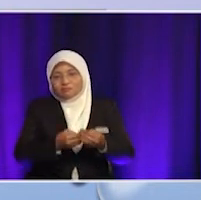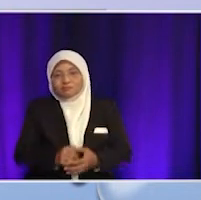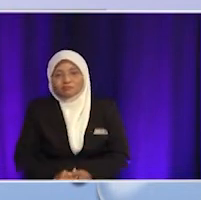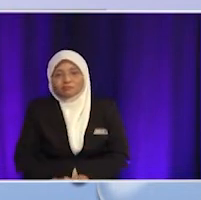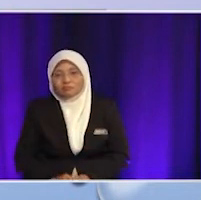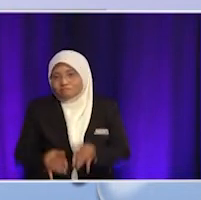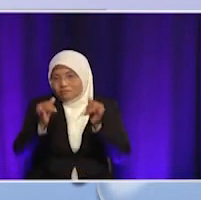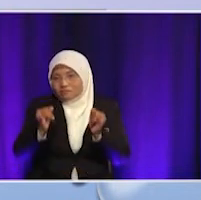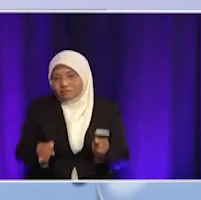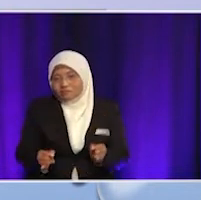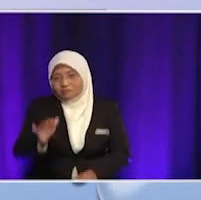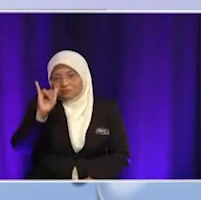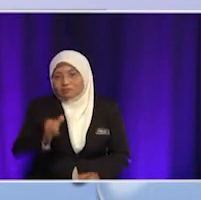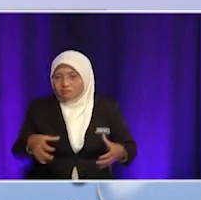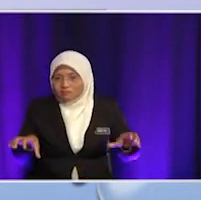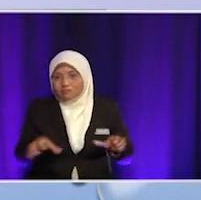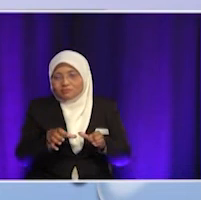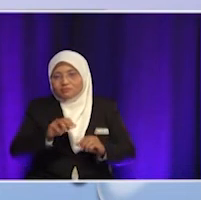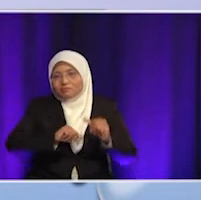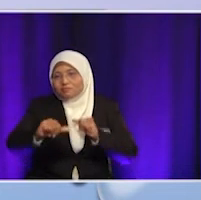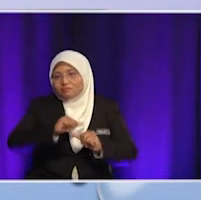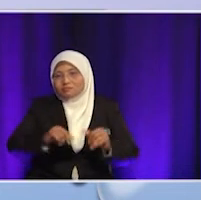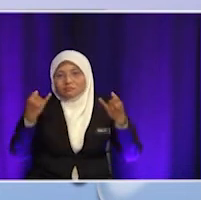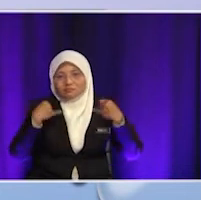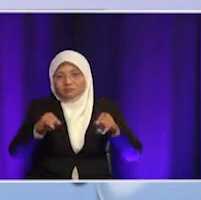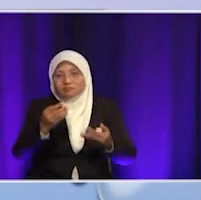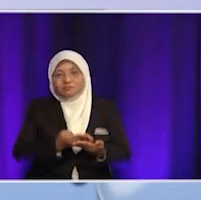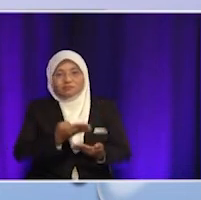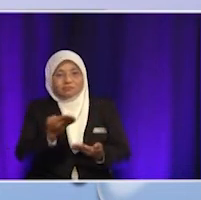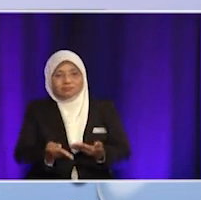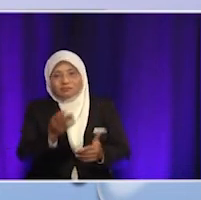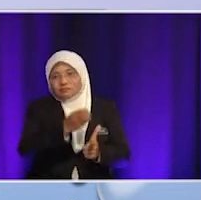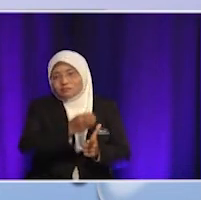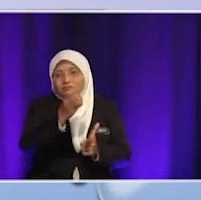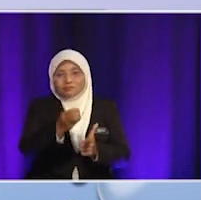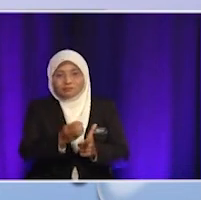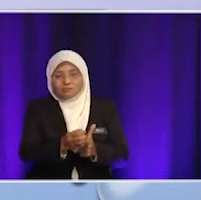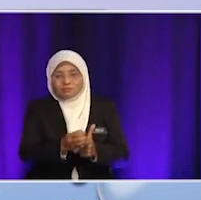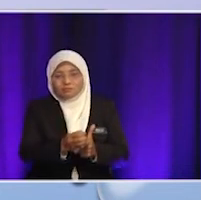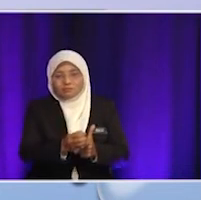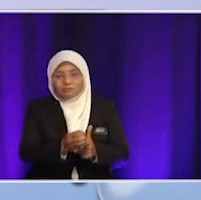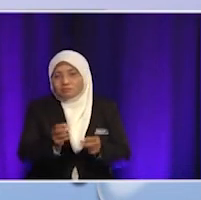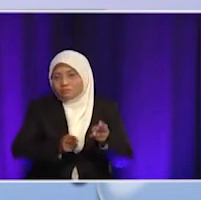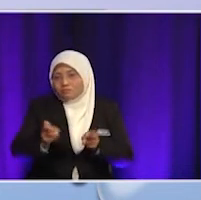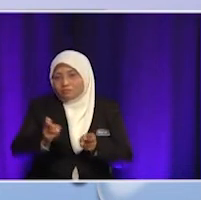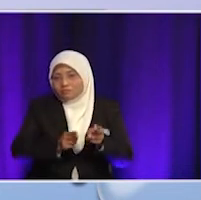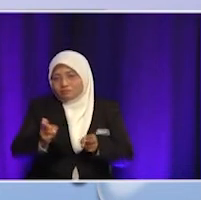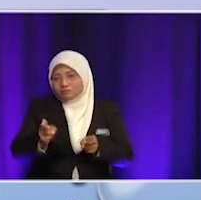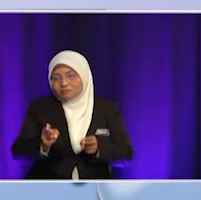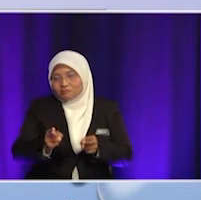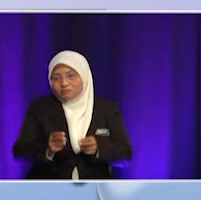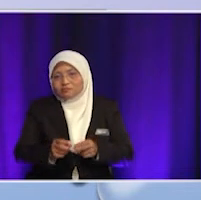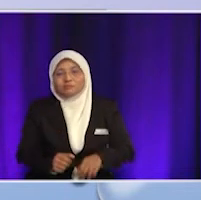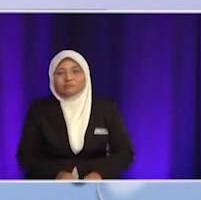individu yang melakukan activity jual beli atau mengendalikan sebuah perniagaan